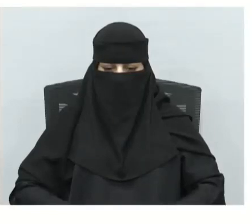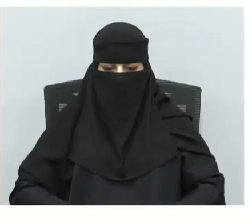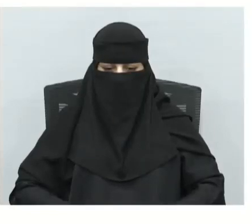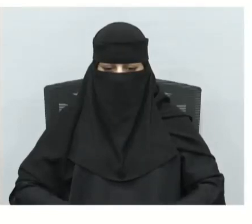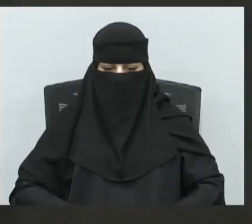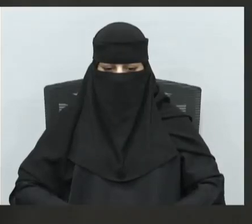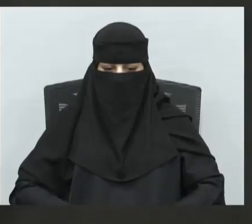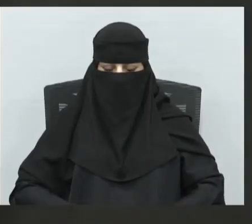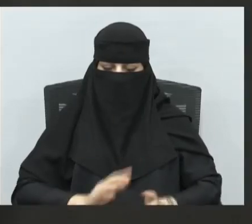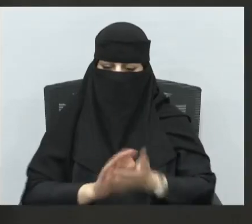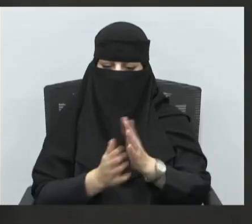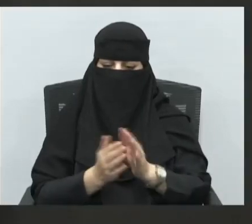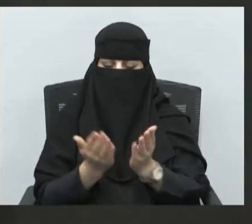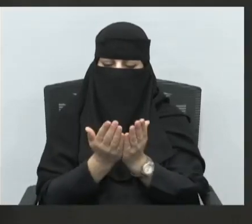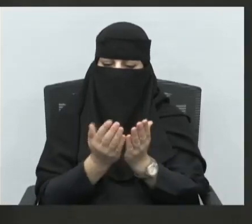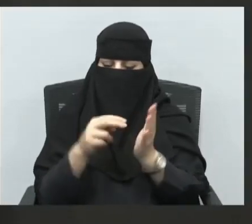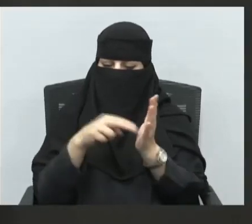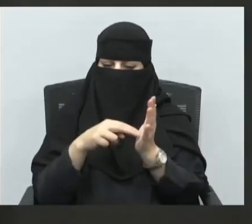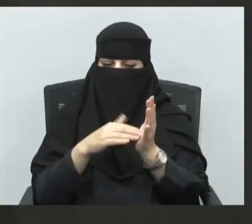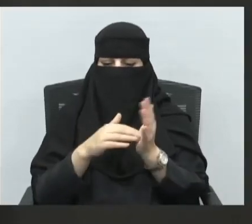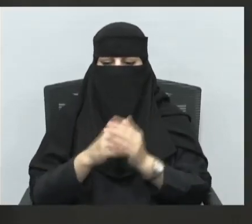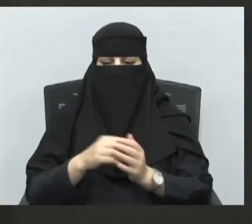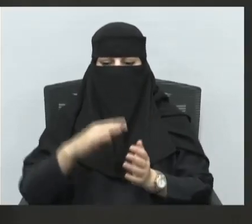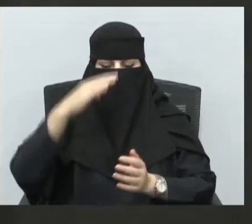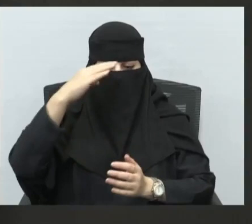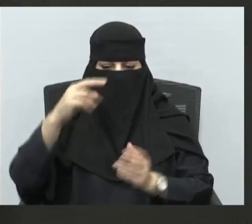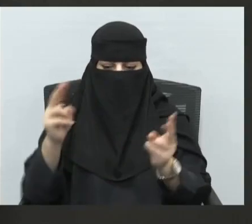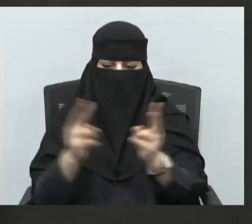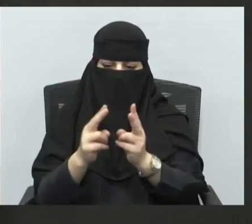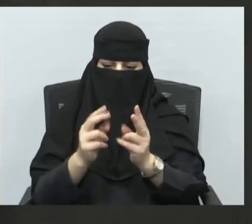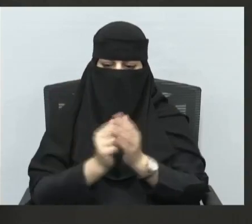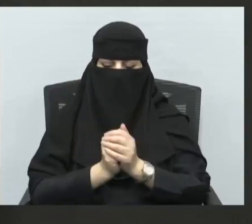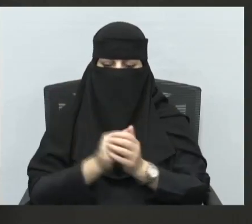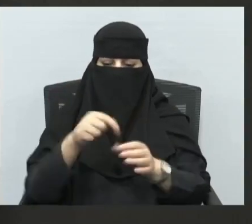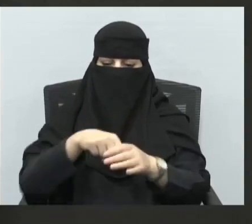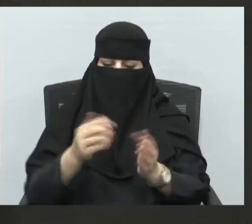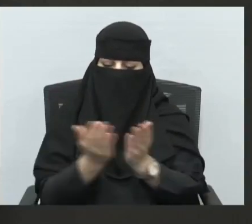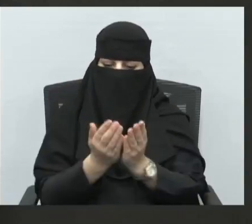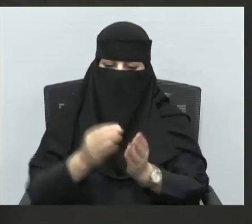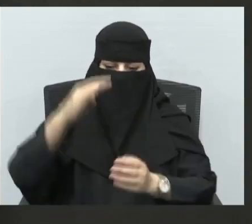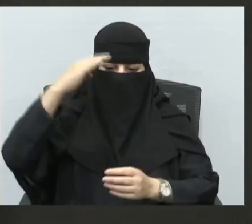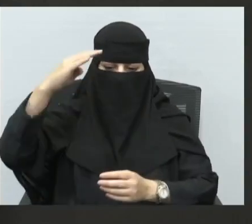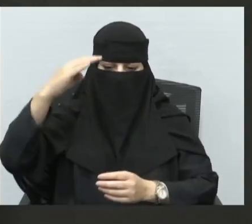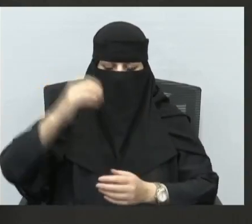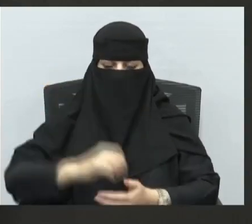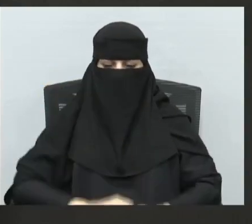وقرانا انتهى درسنا لهذا اليوم يا اصدقاء القاكم ان شاء الله في الدرس القادم في امان الله